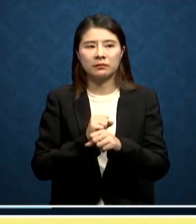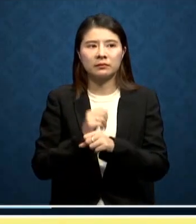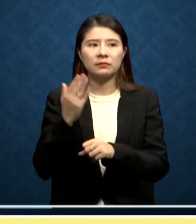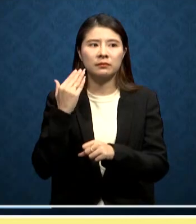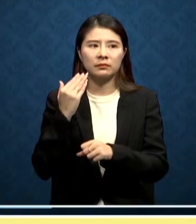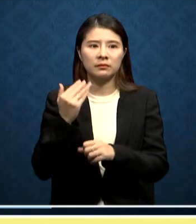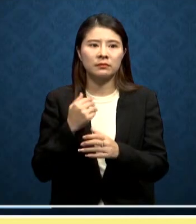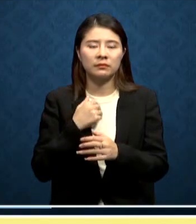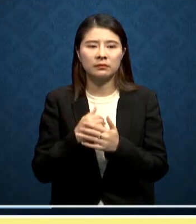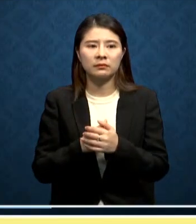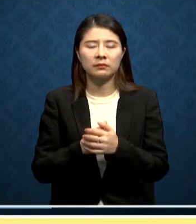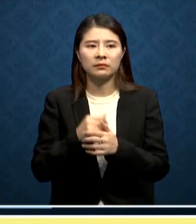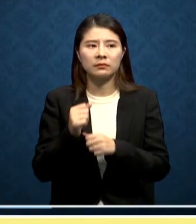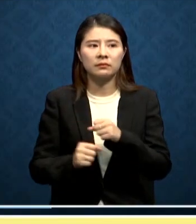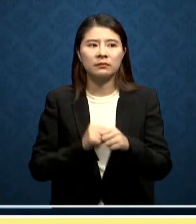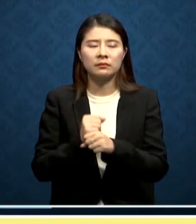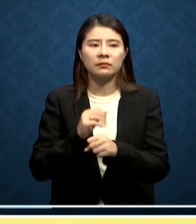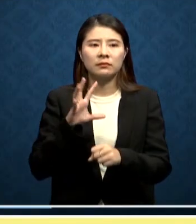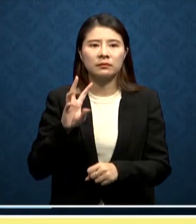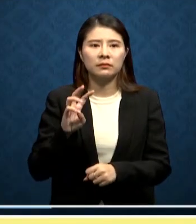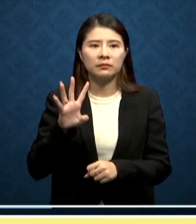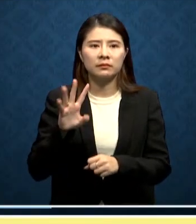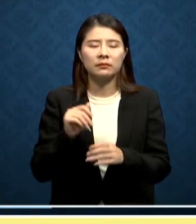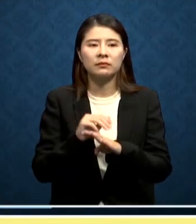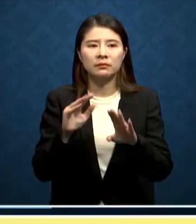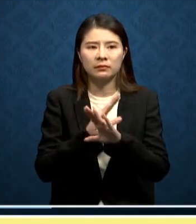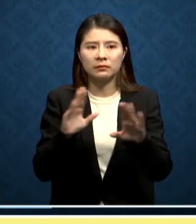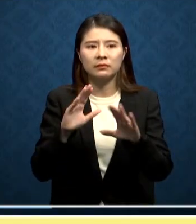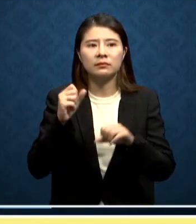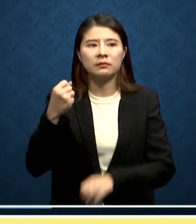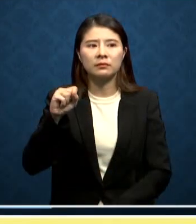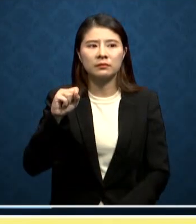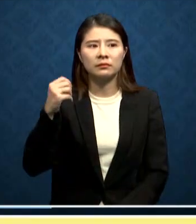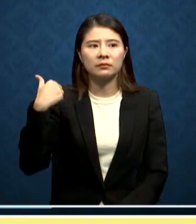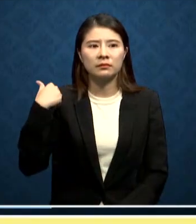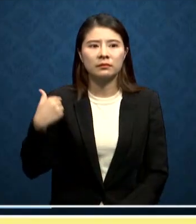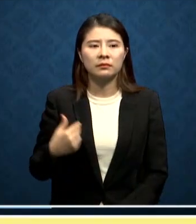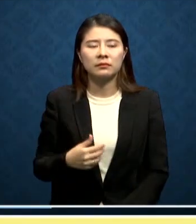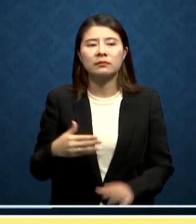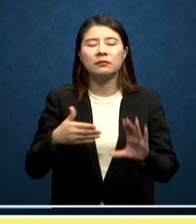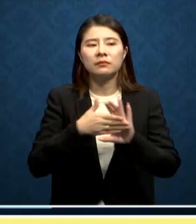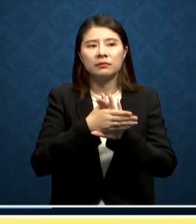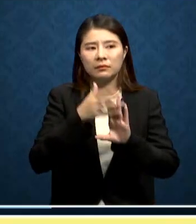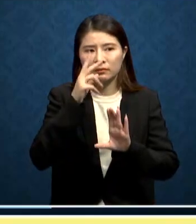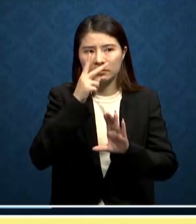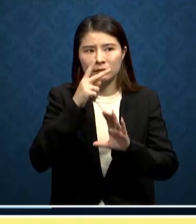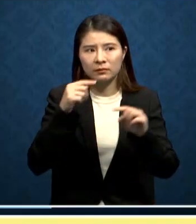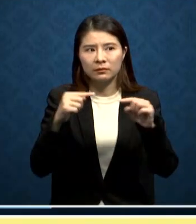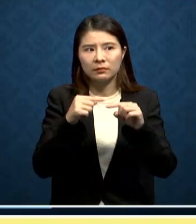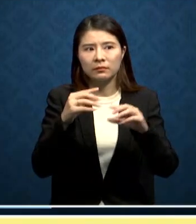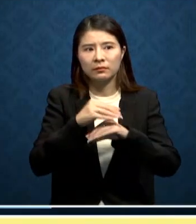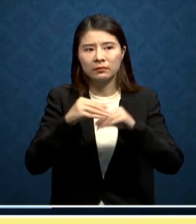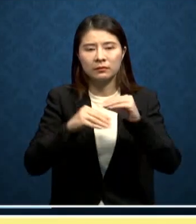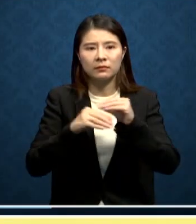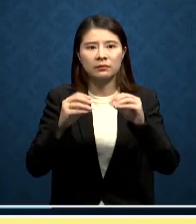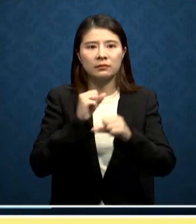โครงการก็ดีขึ้นนะปี 64เนี่ยยกเลิกไป 10โครงการนะขอทอไร้แผ่นต่อไปนะจะเห็นว่าโครงการ